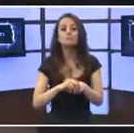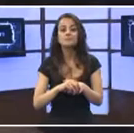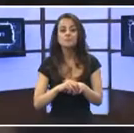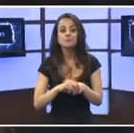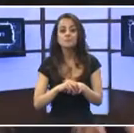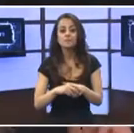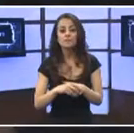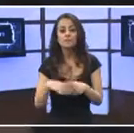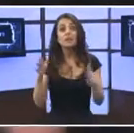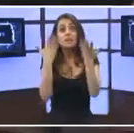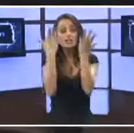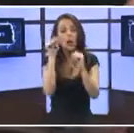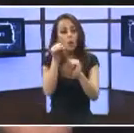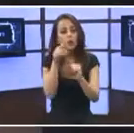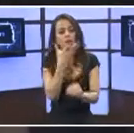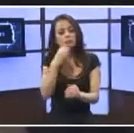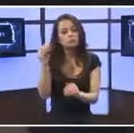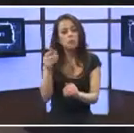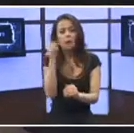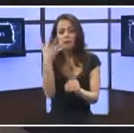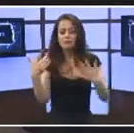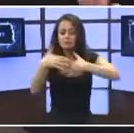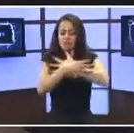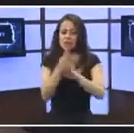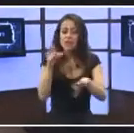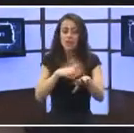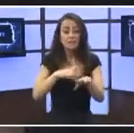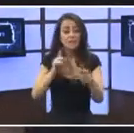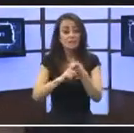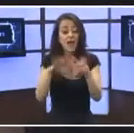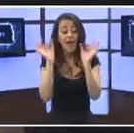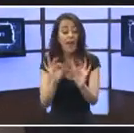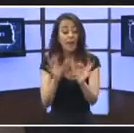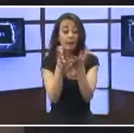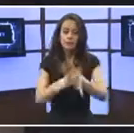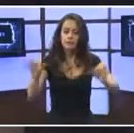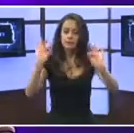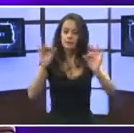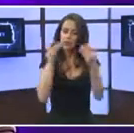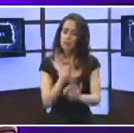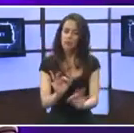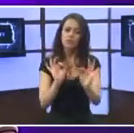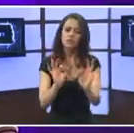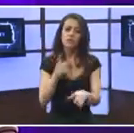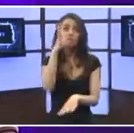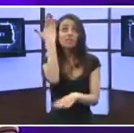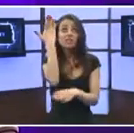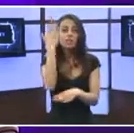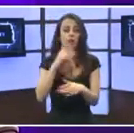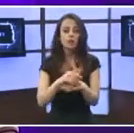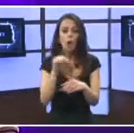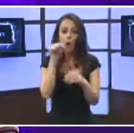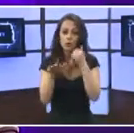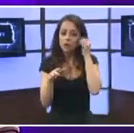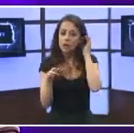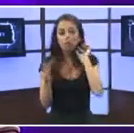Orada İnşallah onlara güzel bir gece yapalım. Yapacağız. Aynen öyle. Biz seve seve hemen hazırlayın. Biz elimizden ne gelirse yanınızdayız. İnşallah biz de orada çok